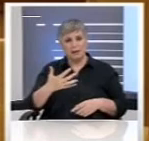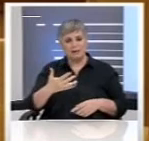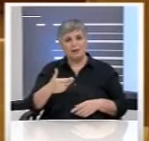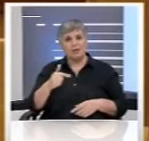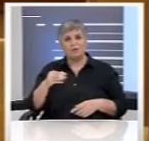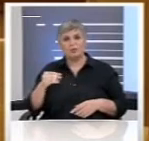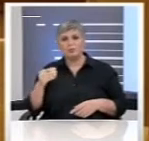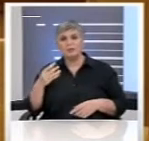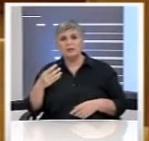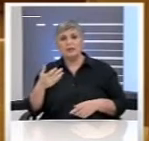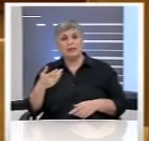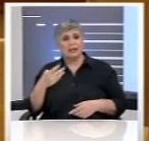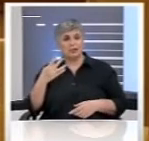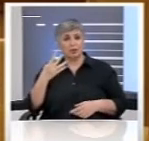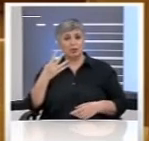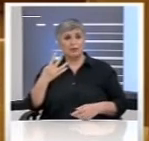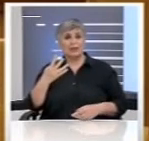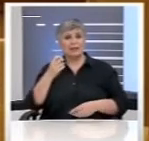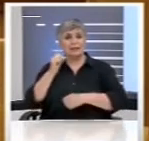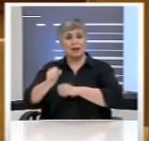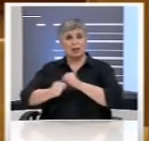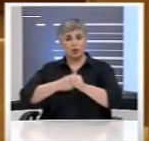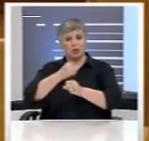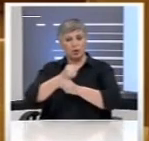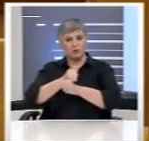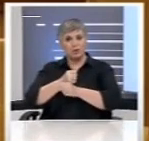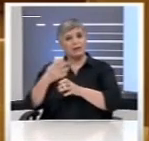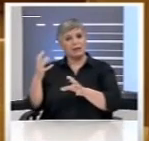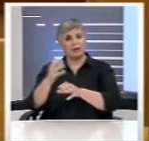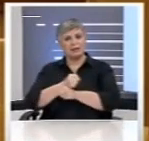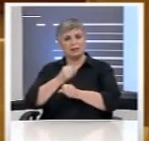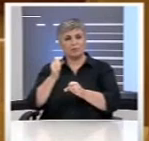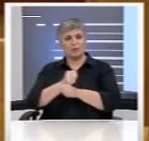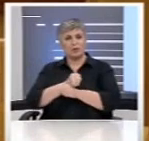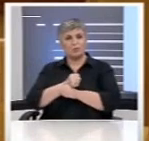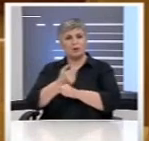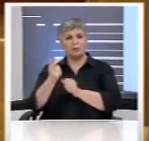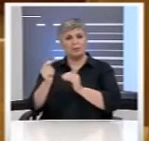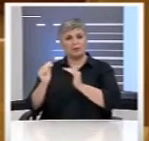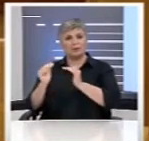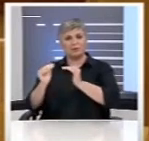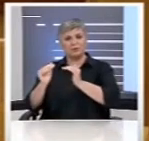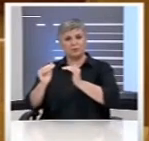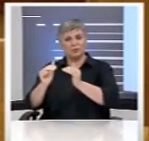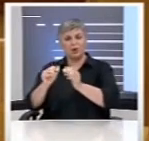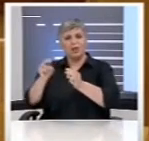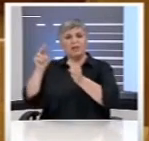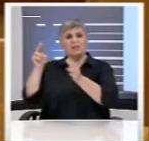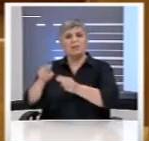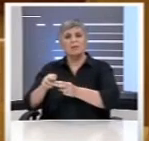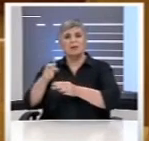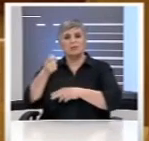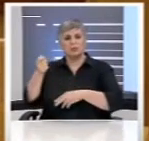όπως ήθελε η Γερμανία και όπως υπέθεται μέχρι τώρα το ESM. Αλλά μια και αναφέρουμε στους στόχους των